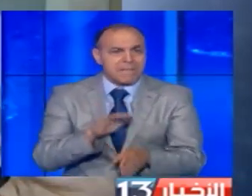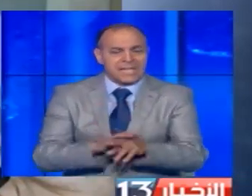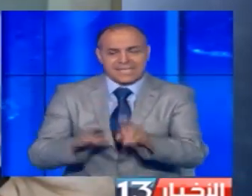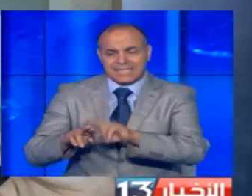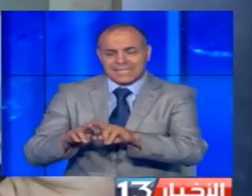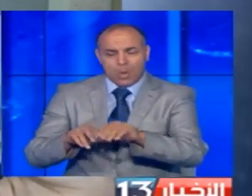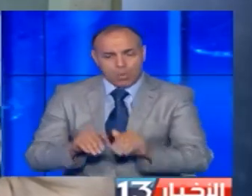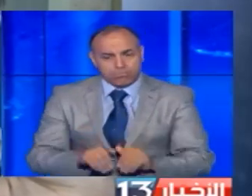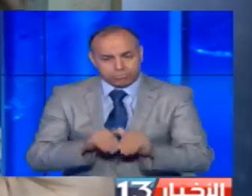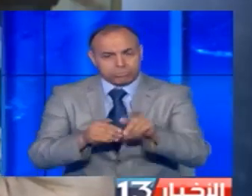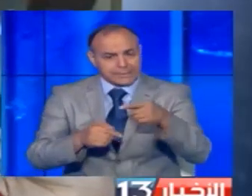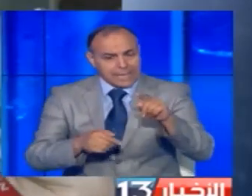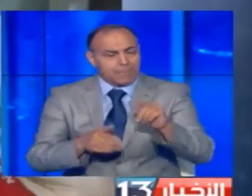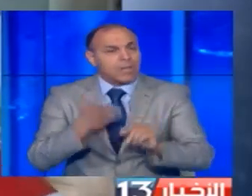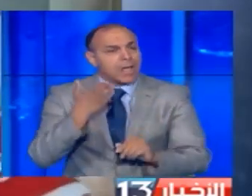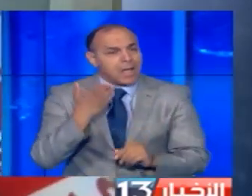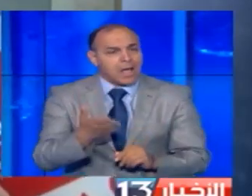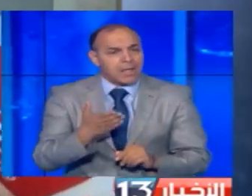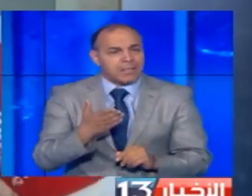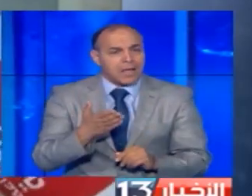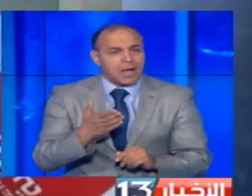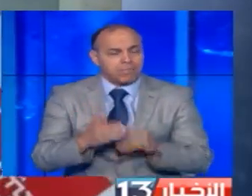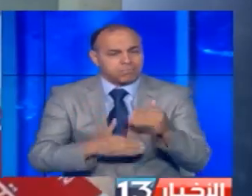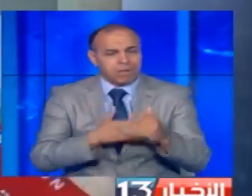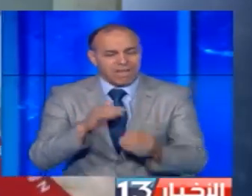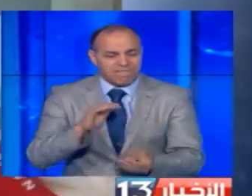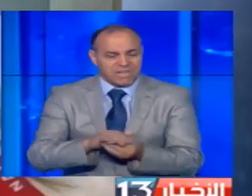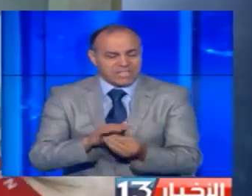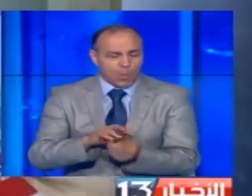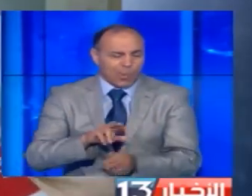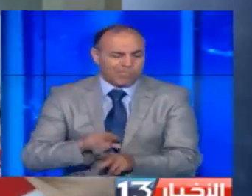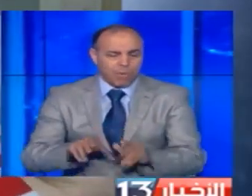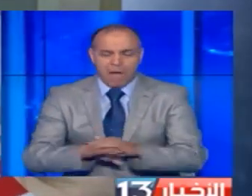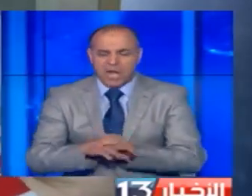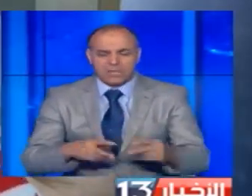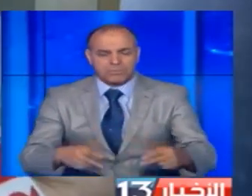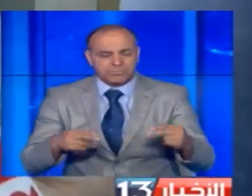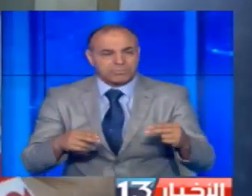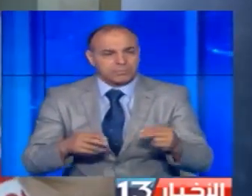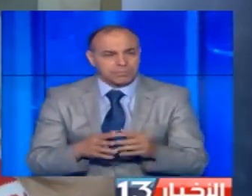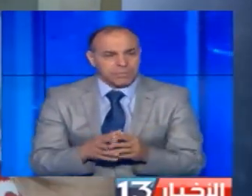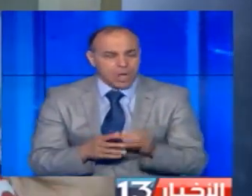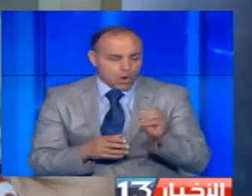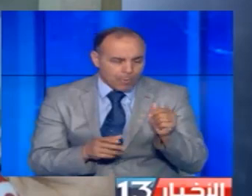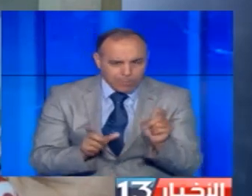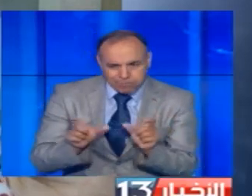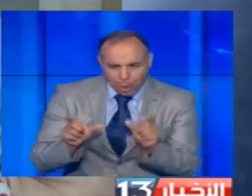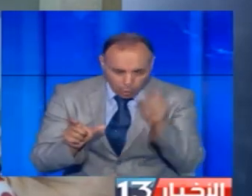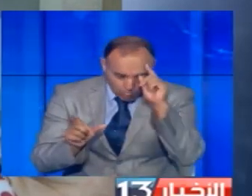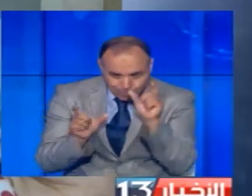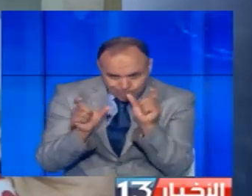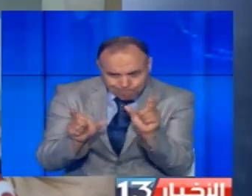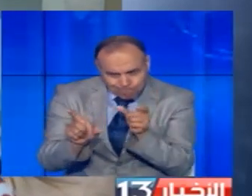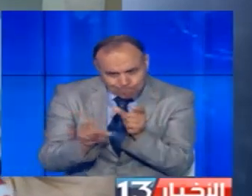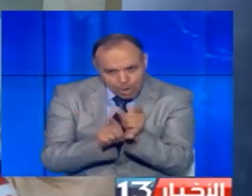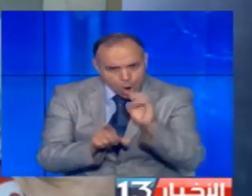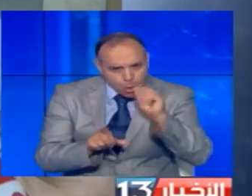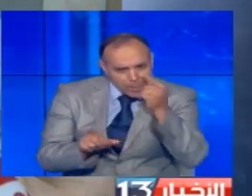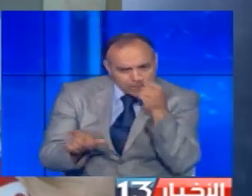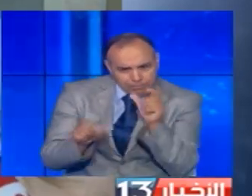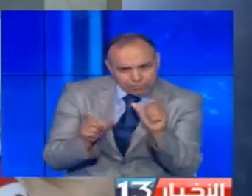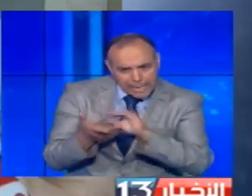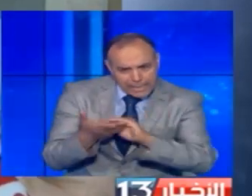الجذري والحقيقي وهذا هو قطع دابر الفتنه اللي انقطع باب الفساد هو رقم انه الدوله ورقم نت كافه المسارات